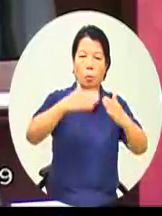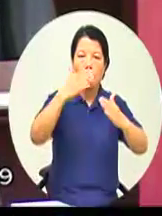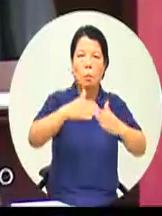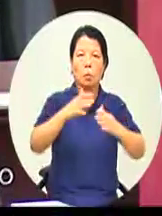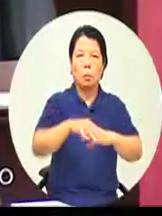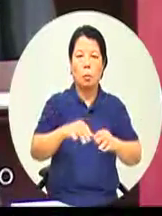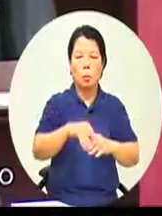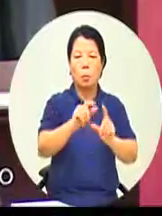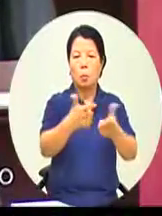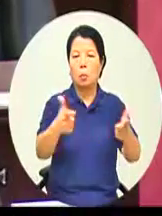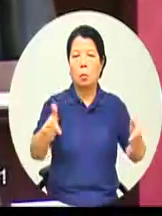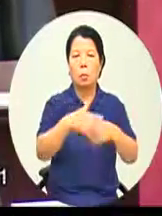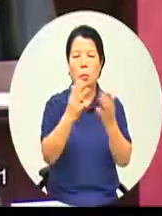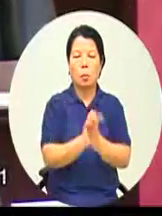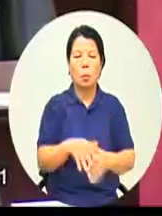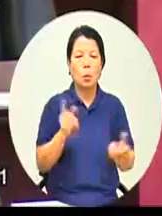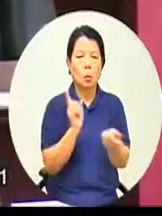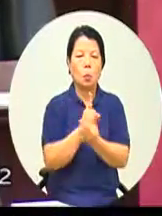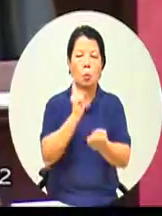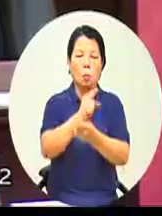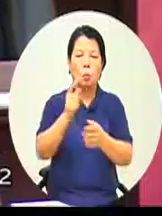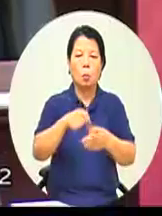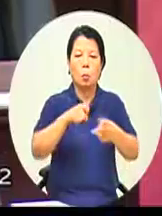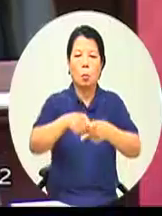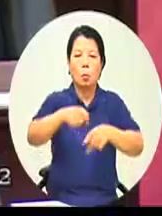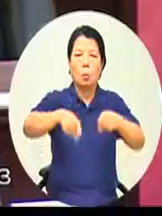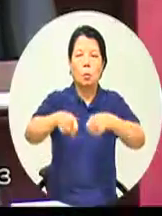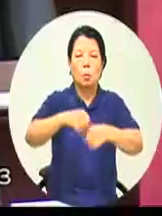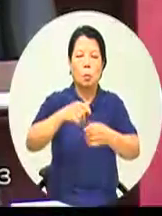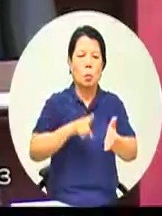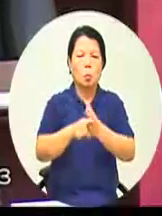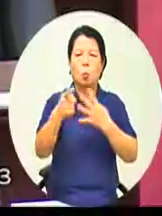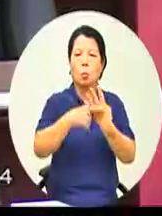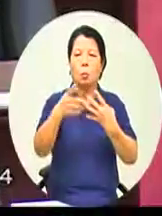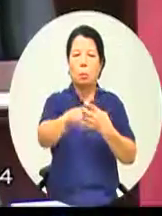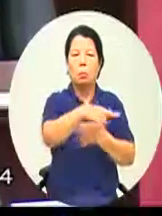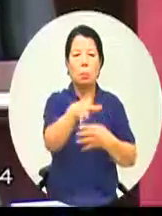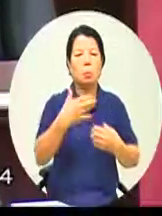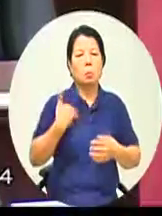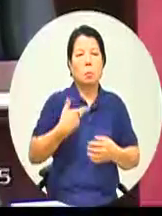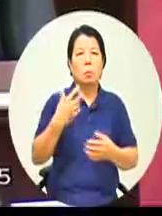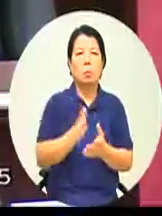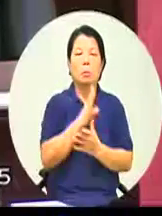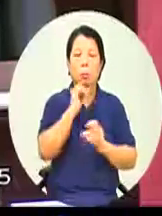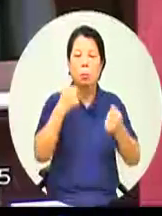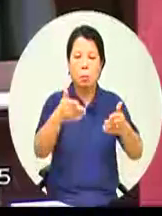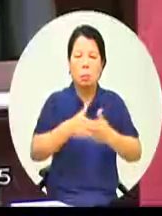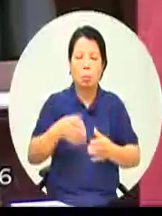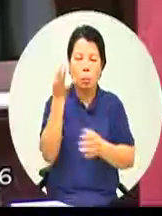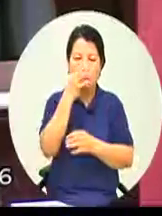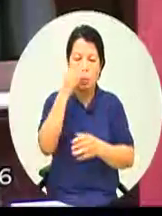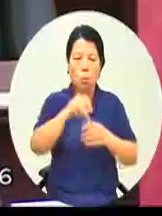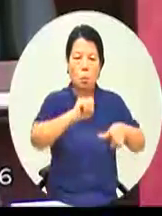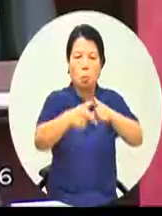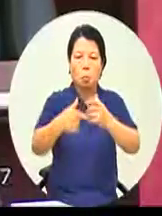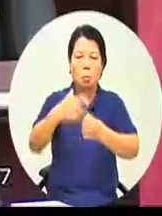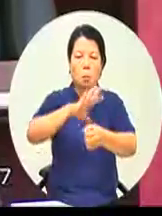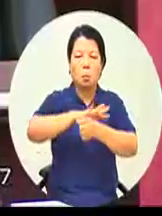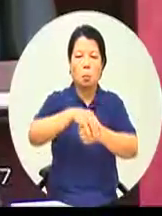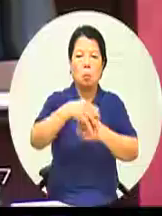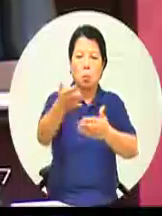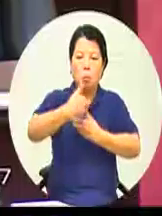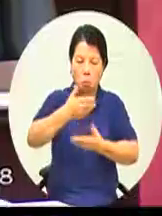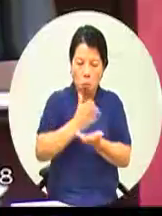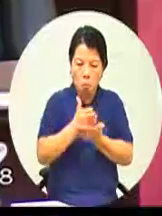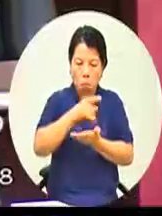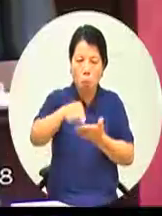可是往往遇到一些工程上的专业他不知道该怎么办，是不是要先找包商来评估等等我想我非